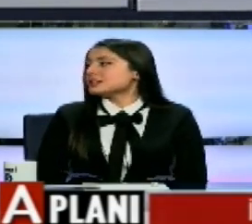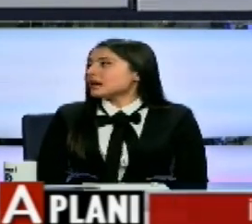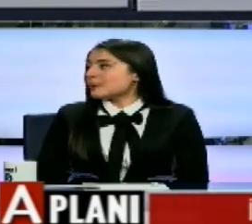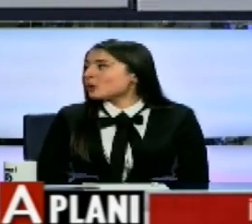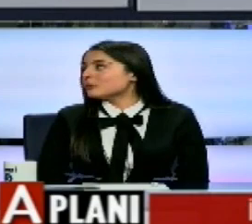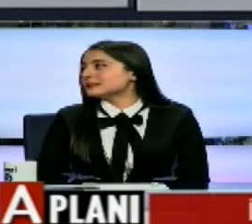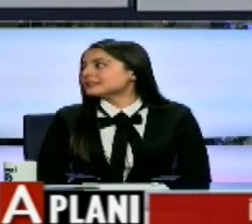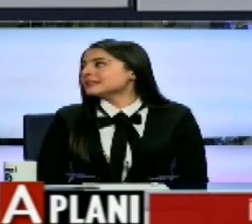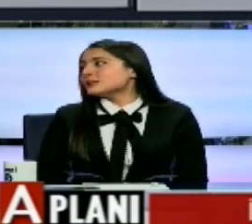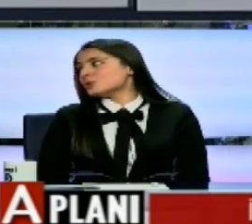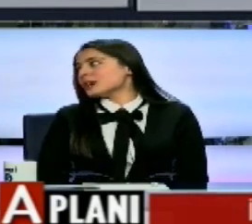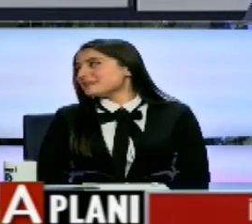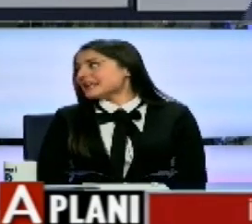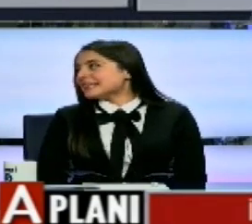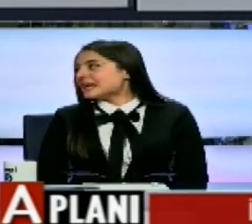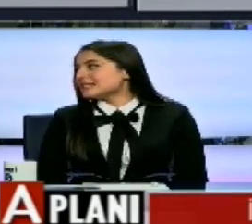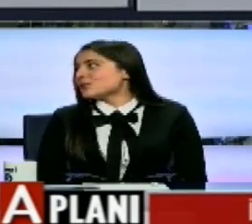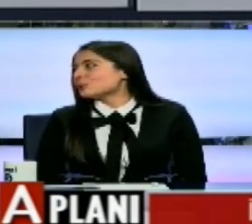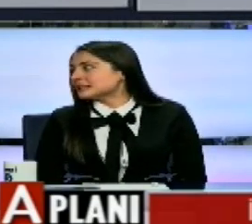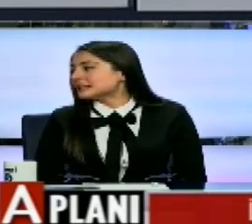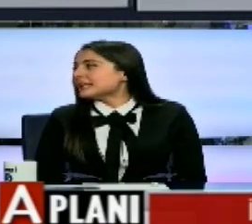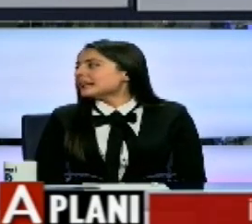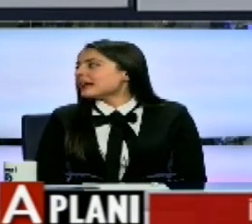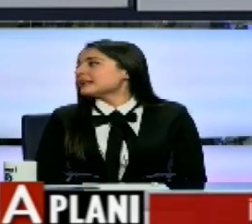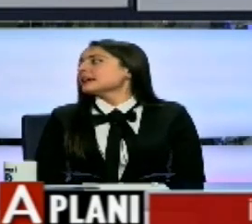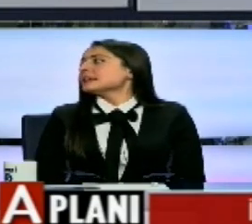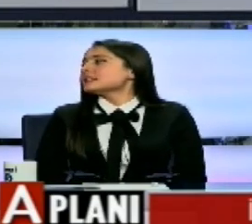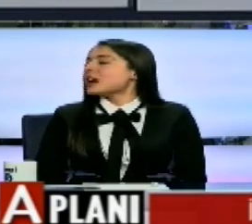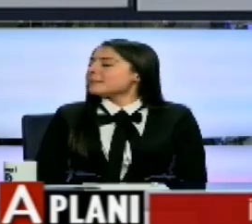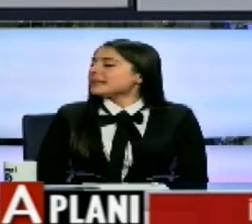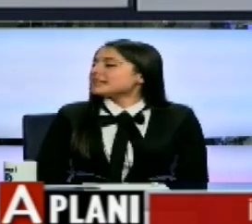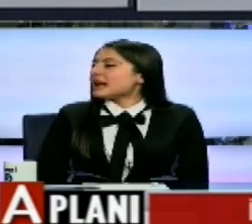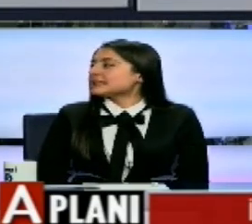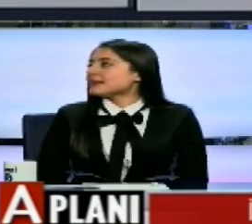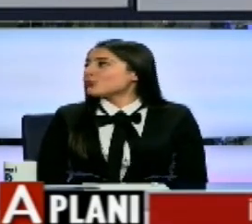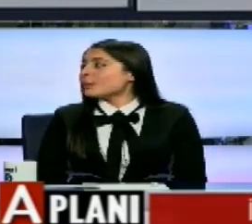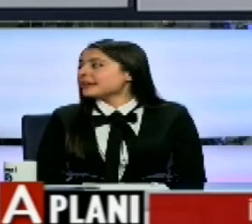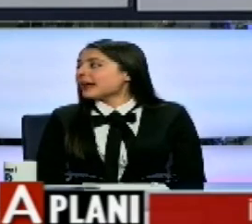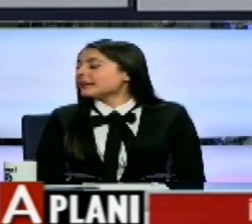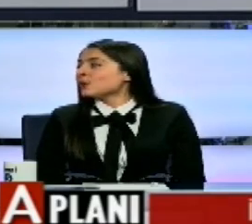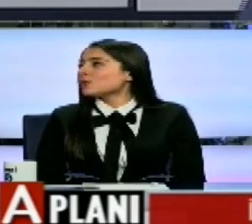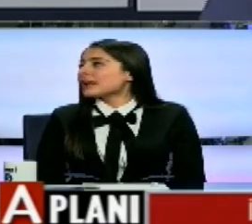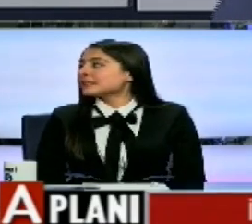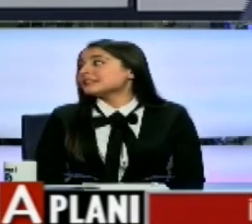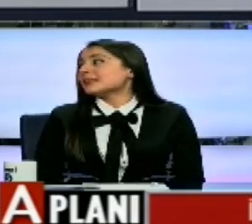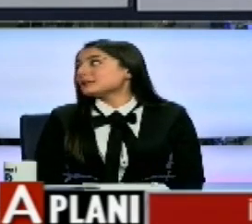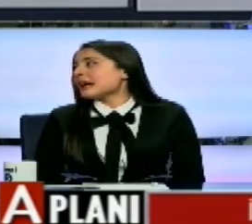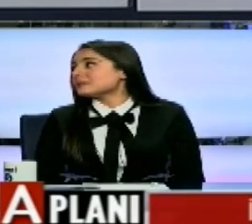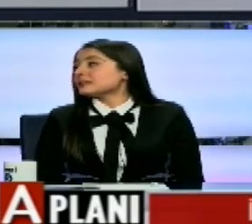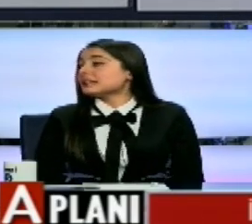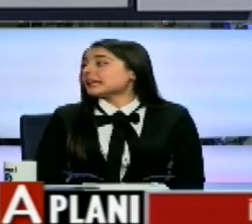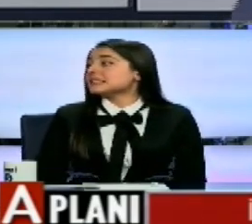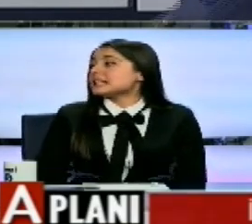bir cami olmalı, bu cami engelsiz olmalı. Yani camiye giderken görme engelli